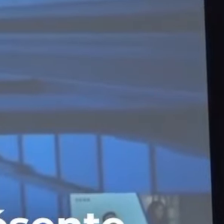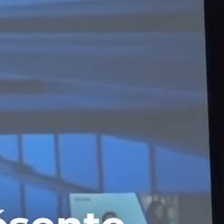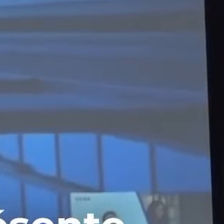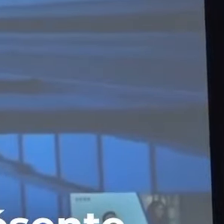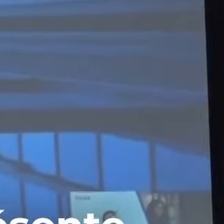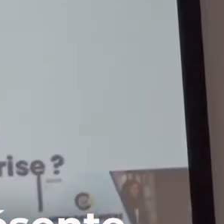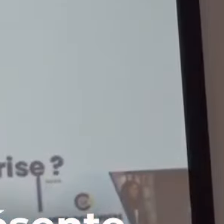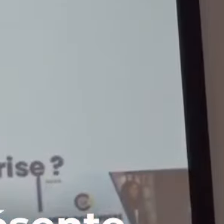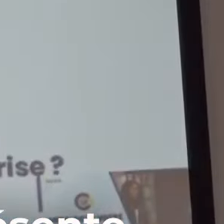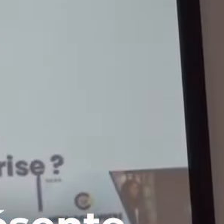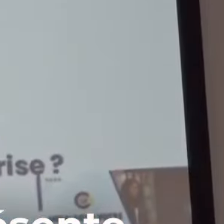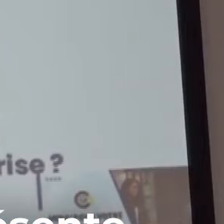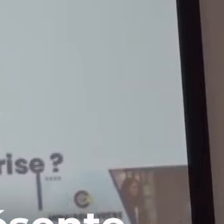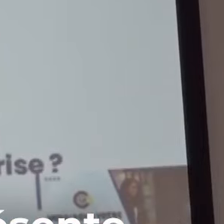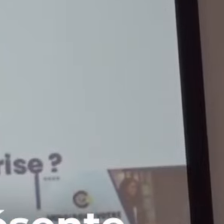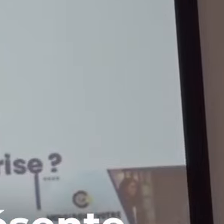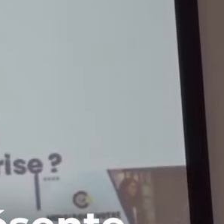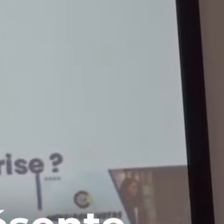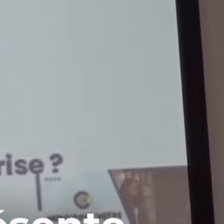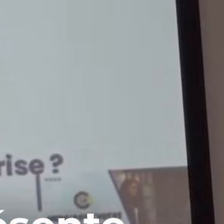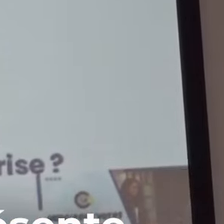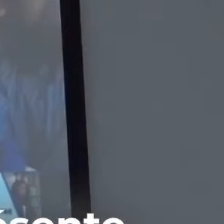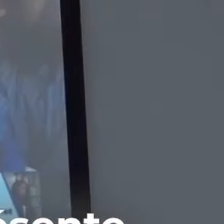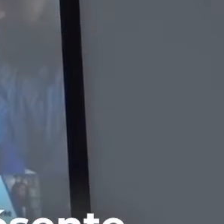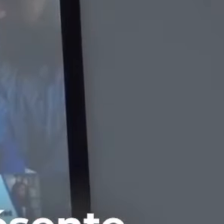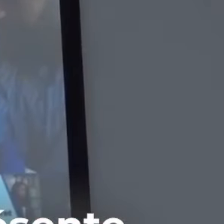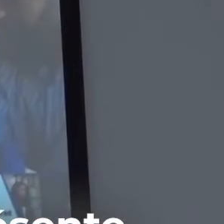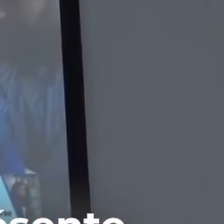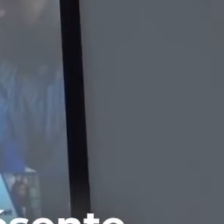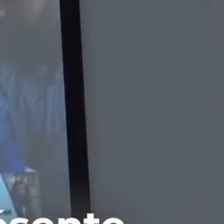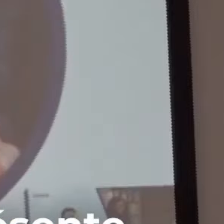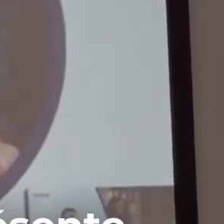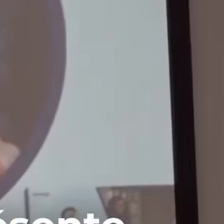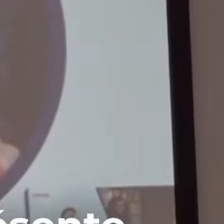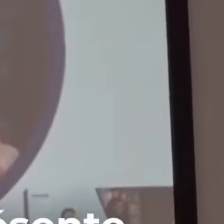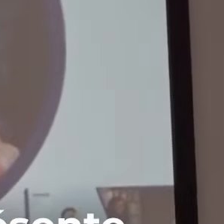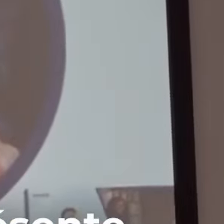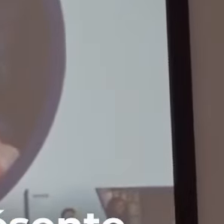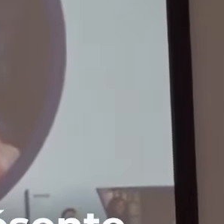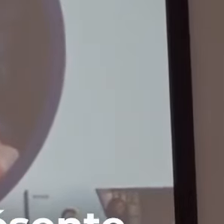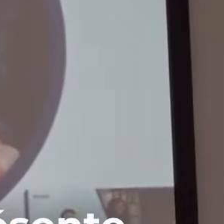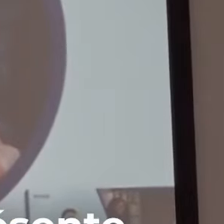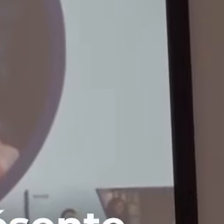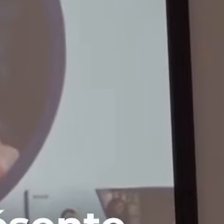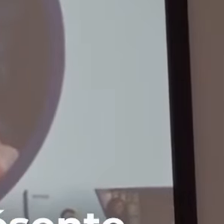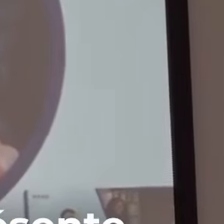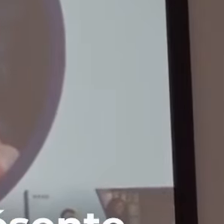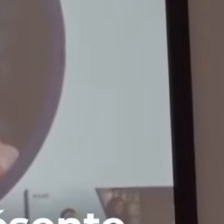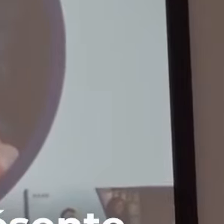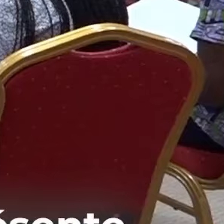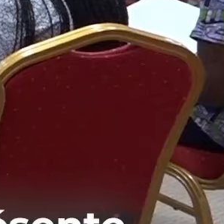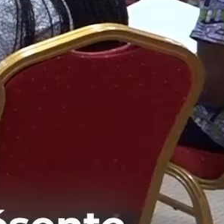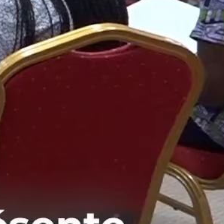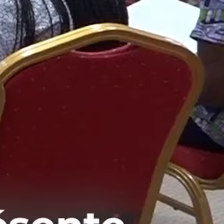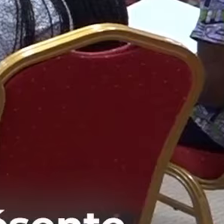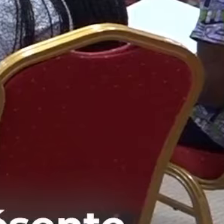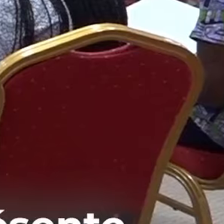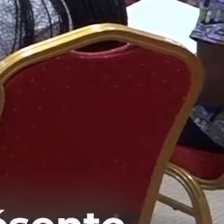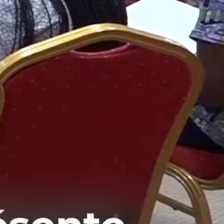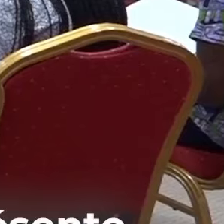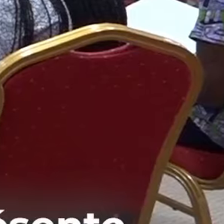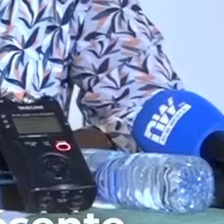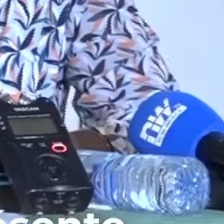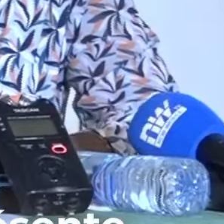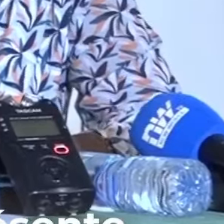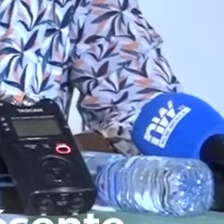leurs produits. Le nom de l'annuaire virtuel DataBiz. L'initiateur, c'est la Chambre de commerce et d'industrie